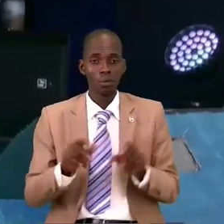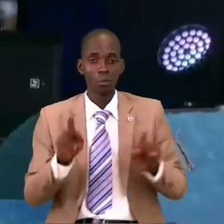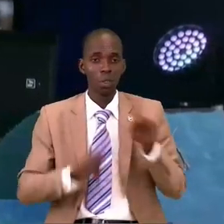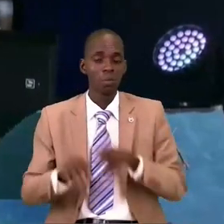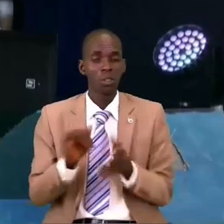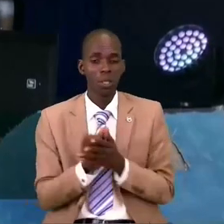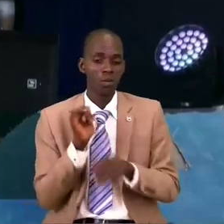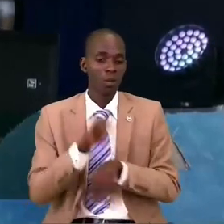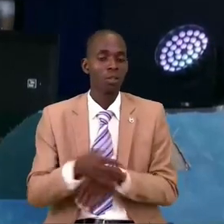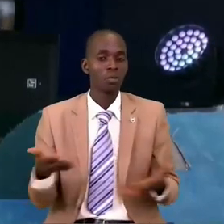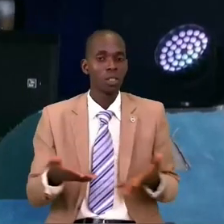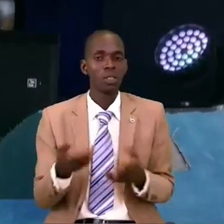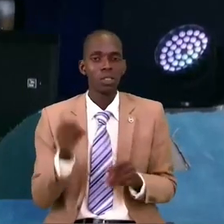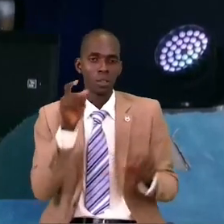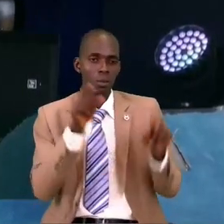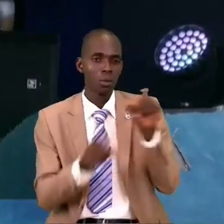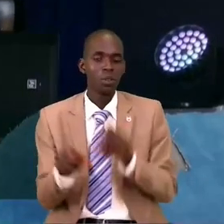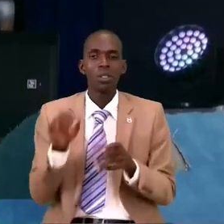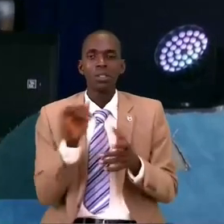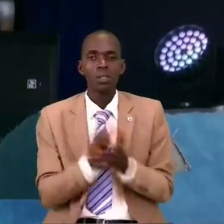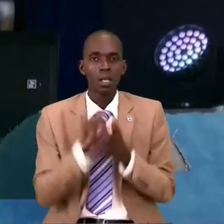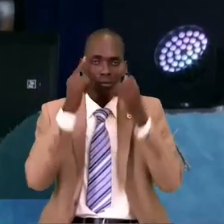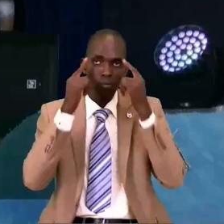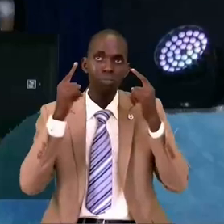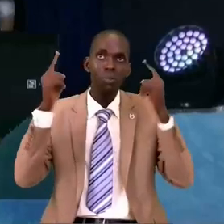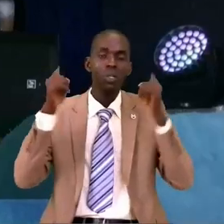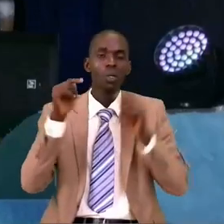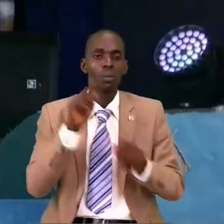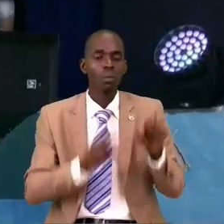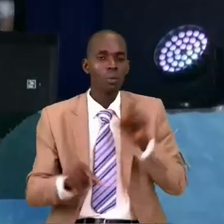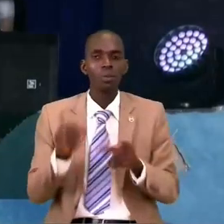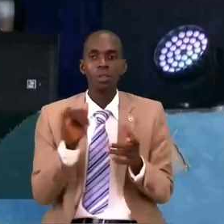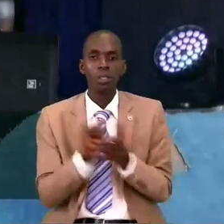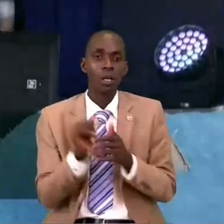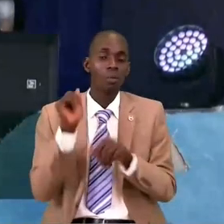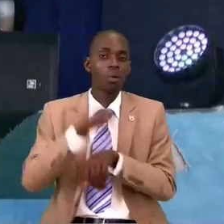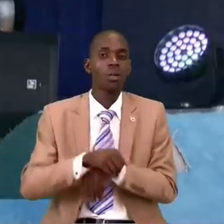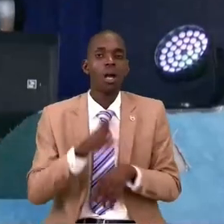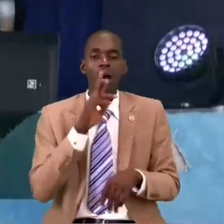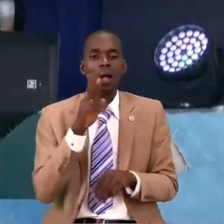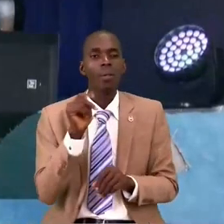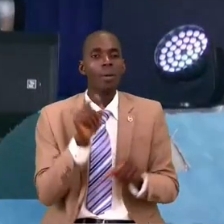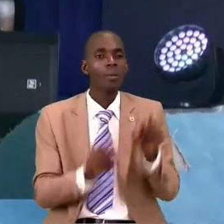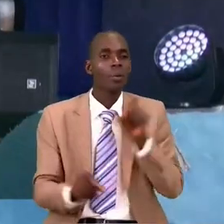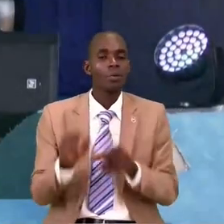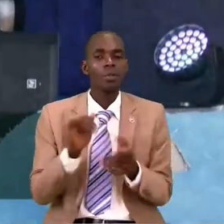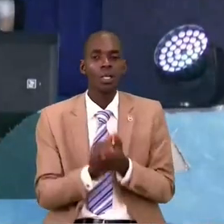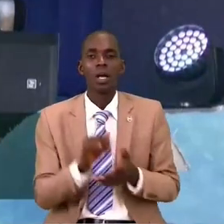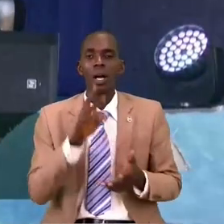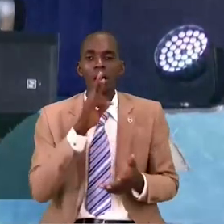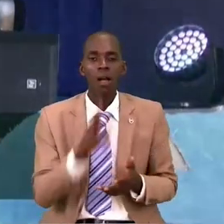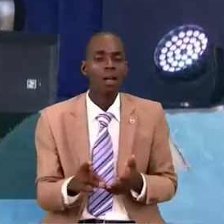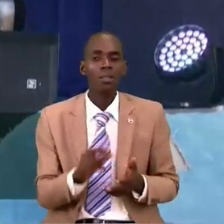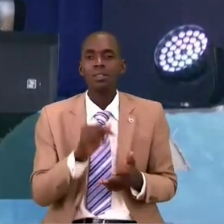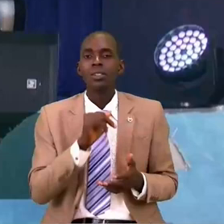et prospèrent, sont ceux qui sont inflexibles. Voici la voie du Seigneur, et sur cette voie, il ne tourne